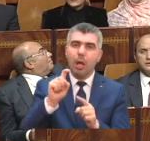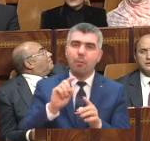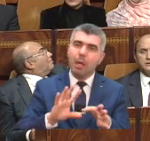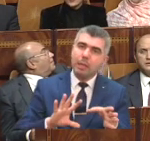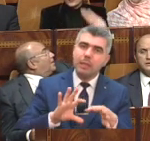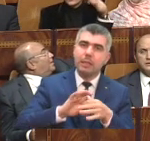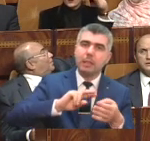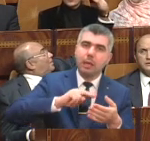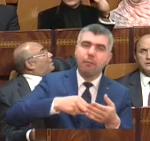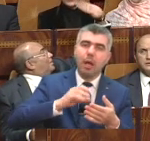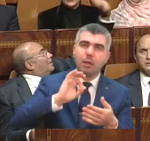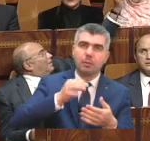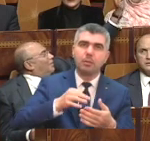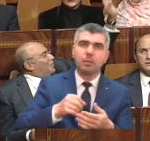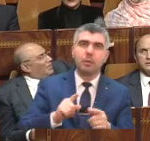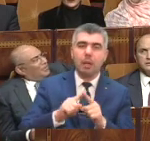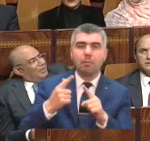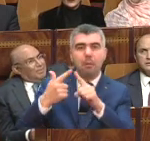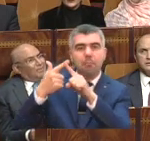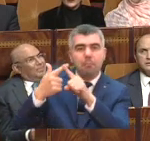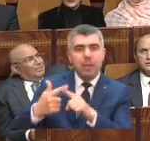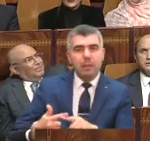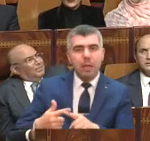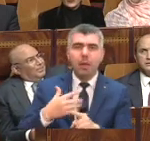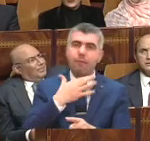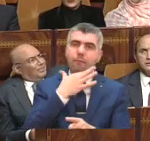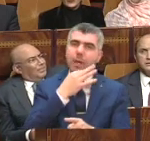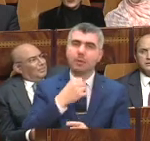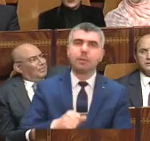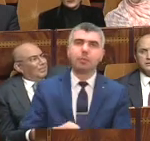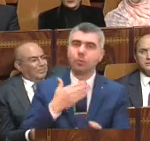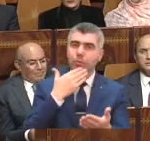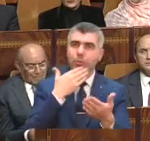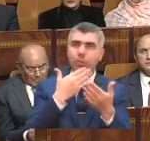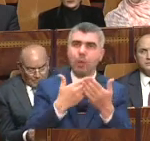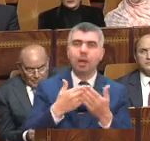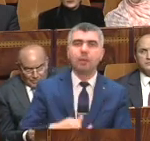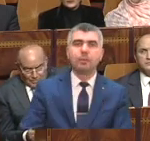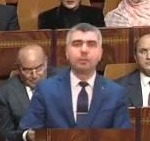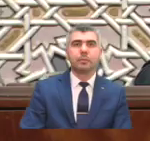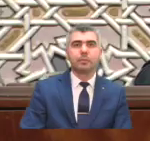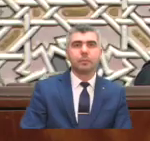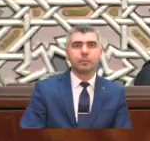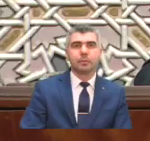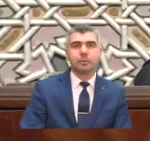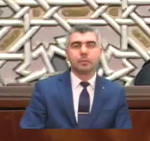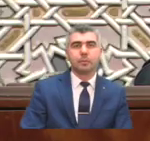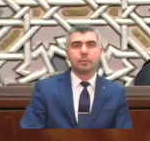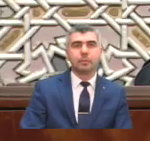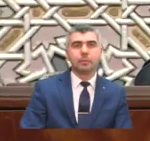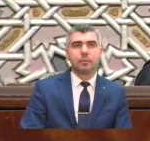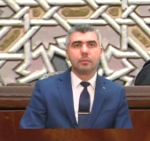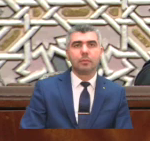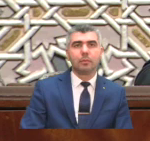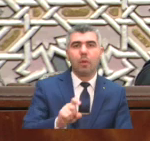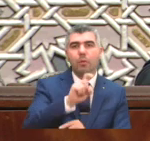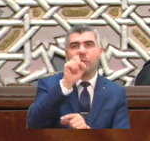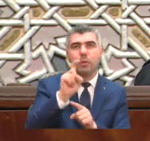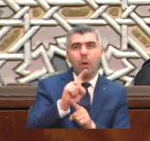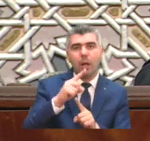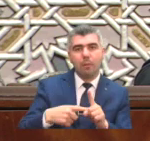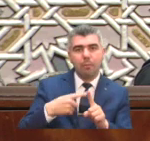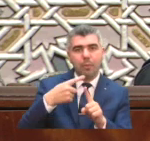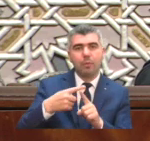شراكه، خصوصا وان التكلفه بسيطه جدا. شكرا. شكرا سيد نائب. تعقيبات اضافيه؟